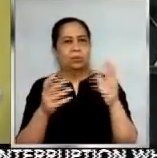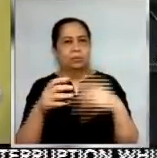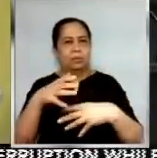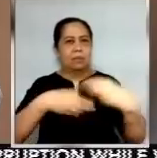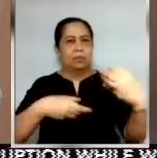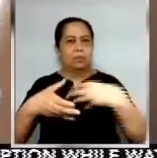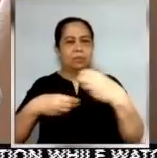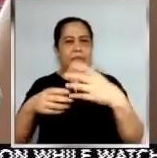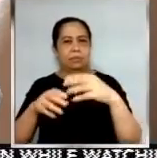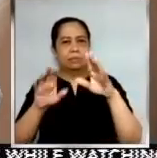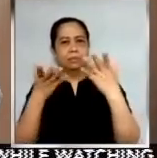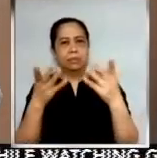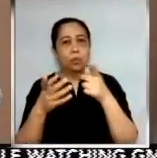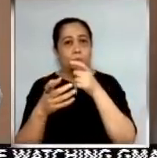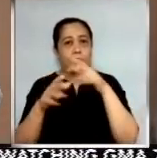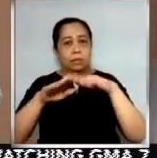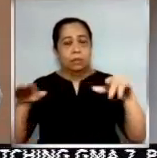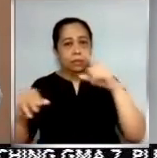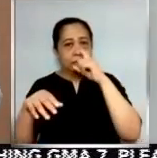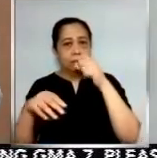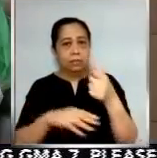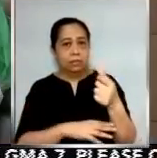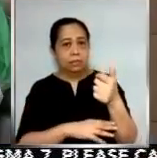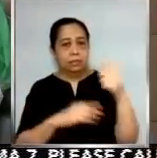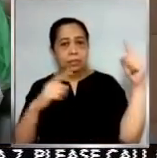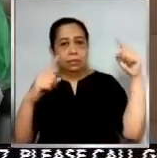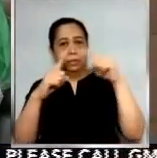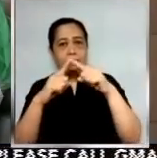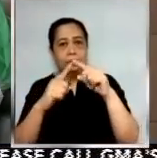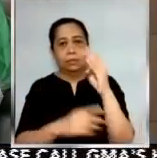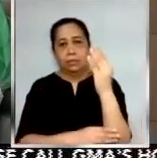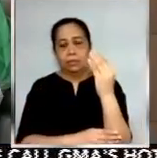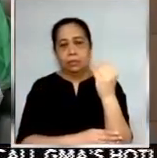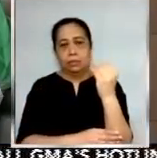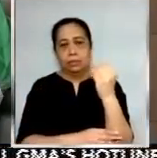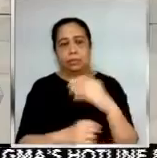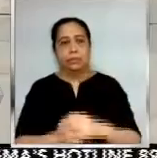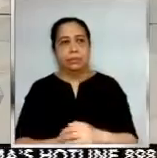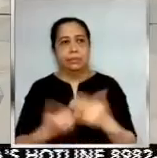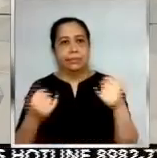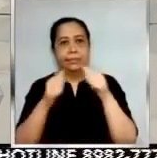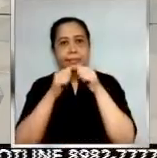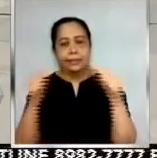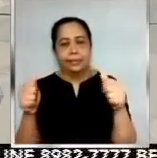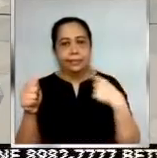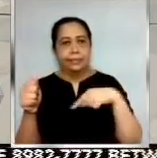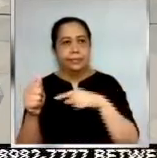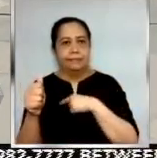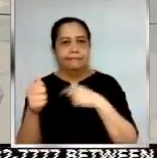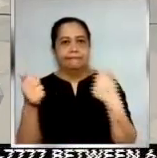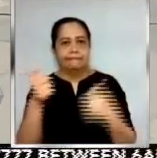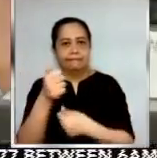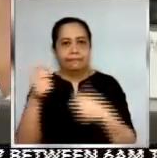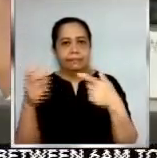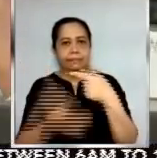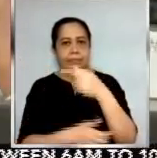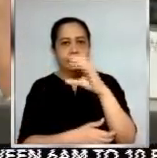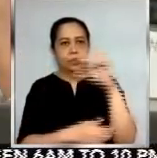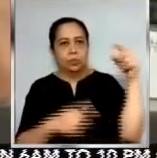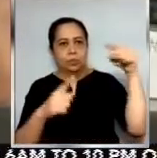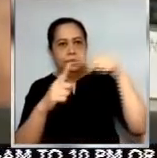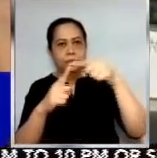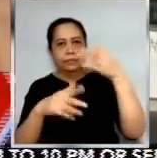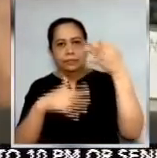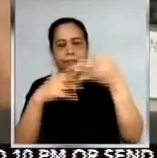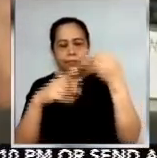bahay ang mga batang edad 10 hanggang 14. For now, it was announced that we will be under GCQ until the end of February. I agree that